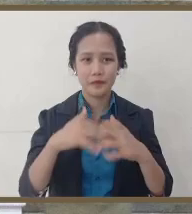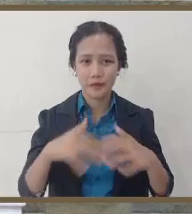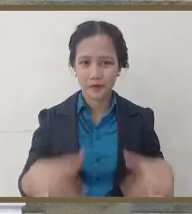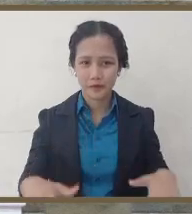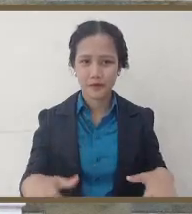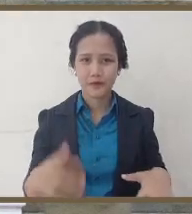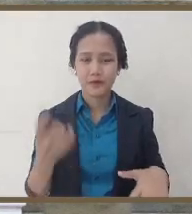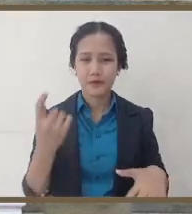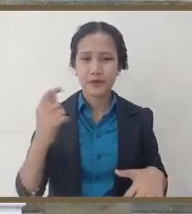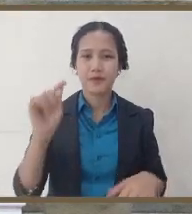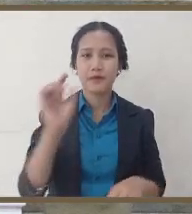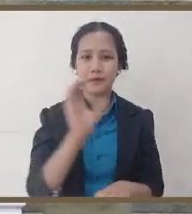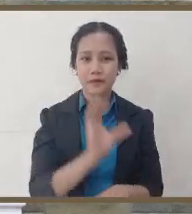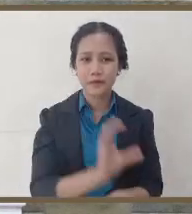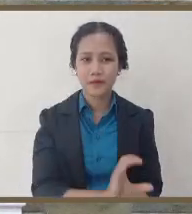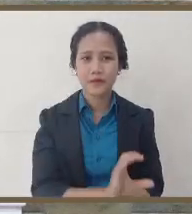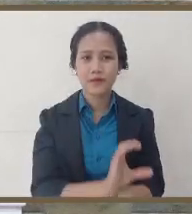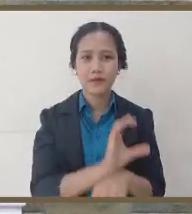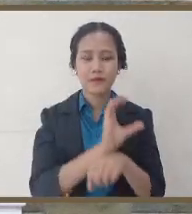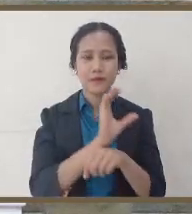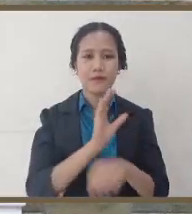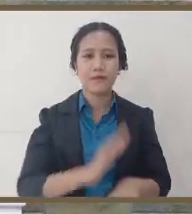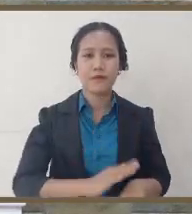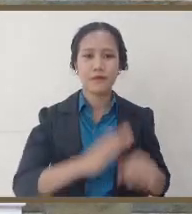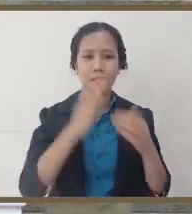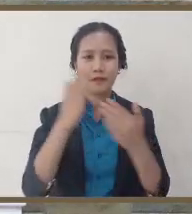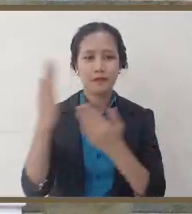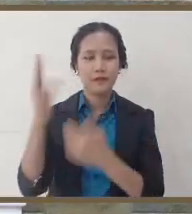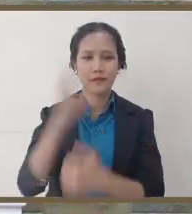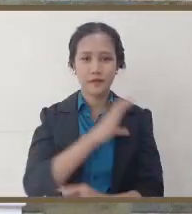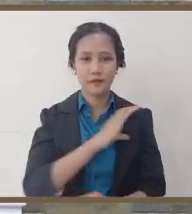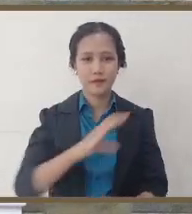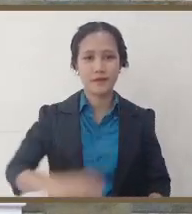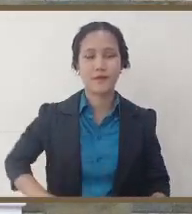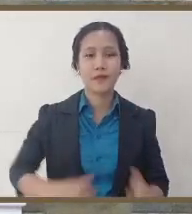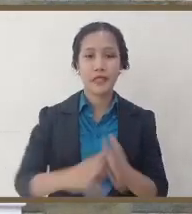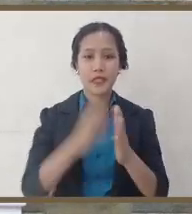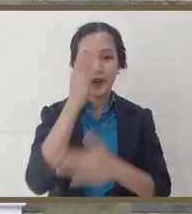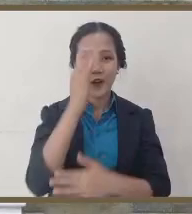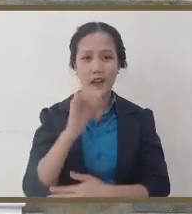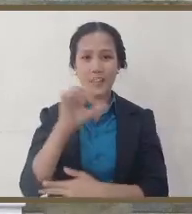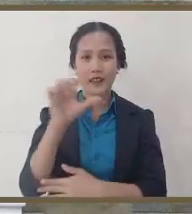Ang simbahan ay kay Kristo, kaya't hanggang